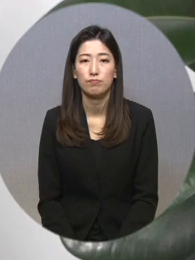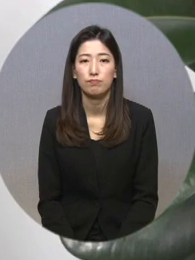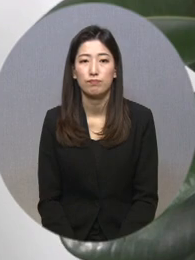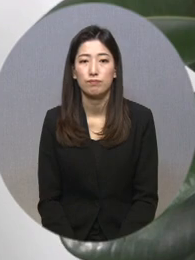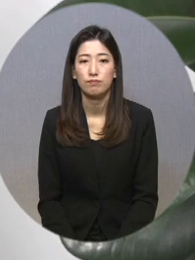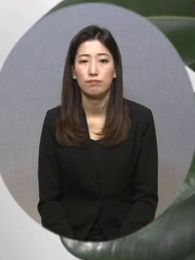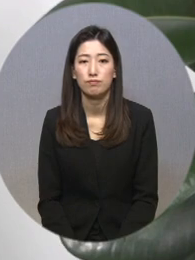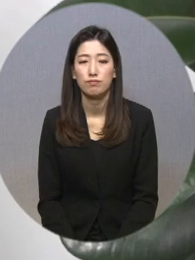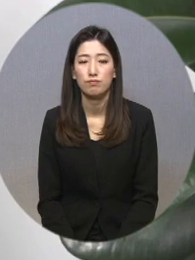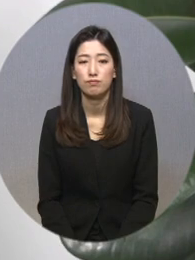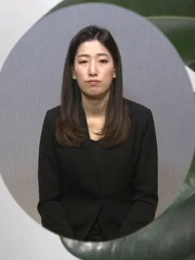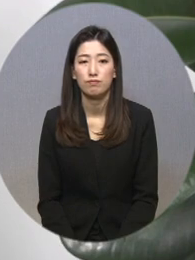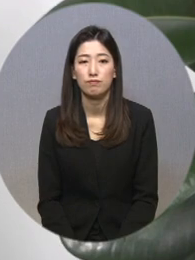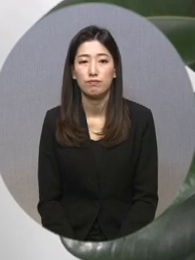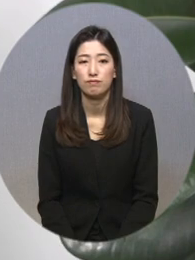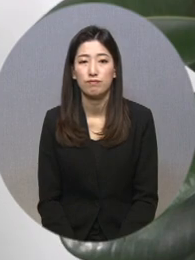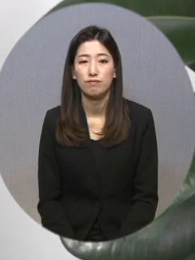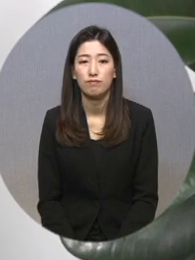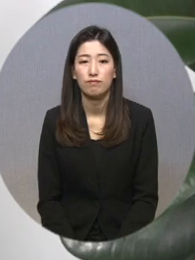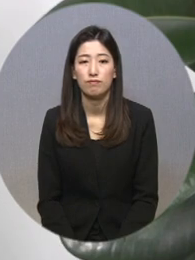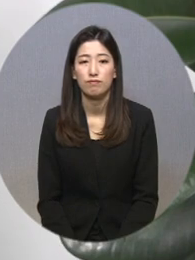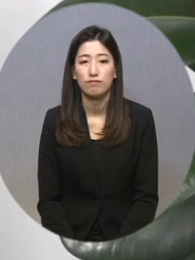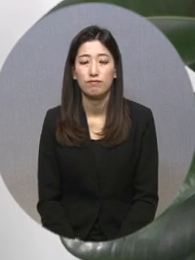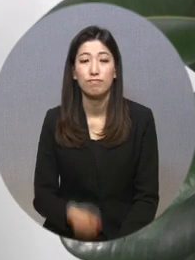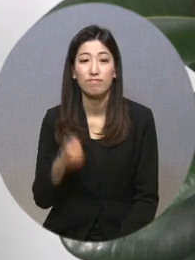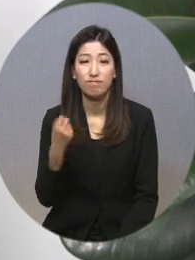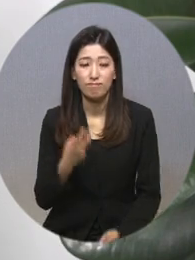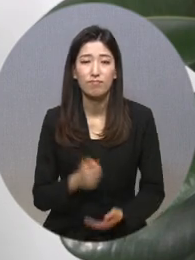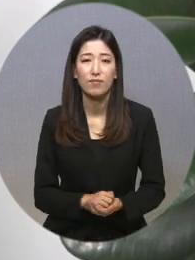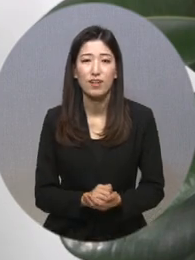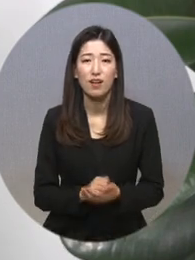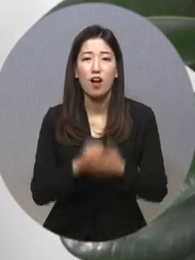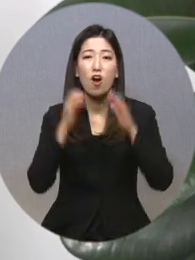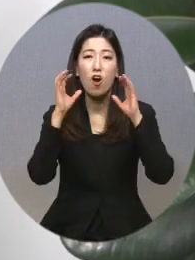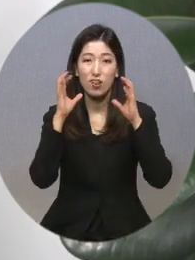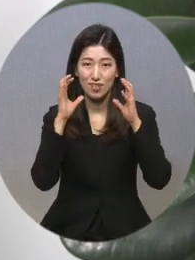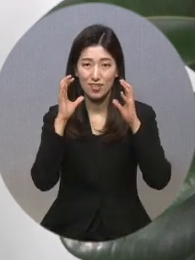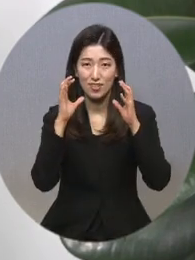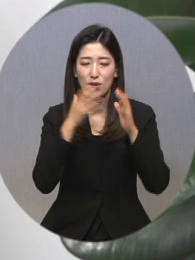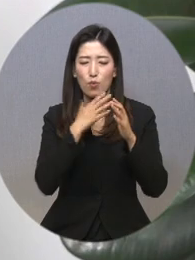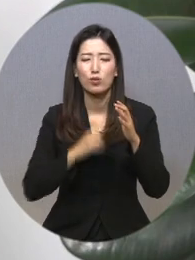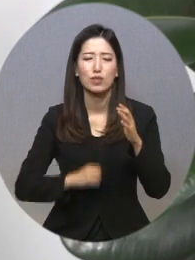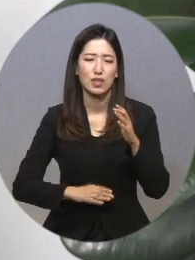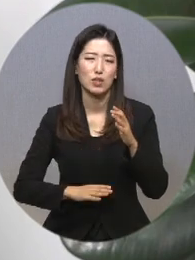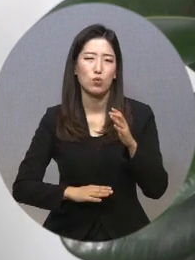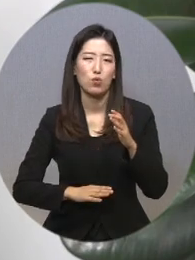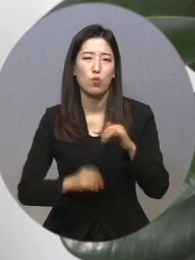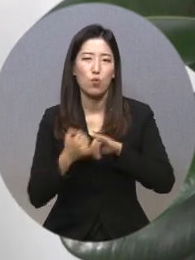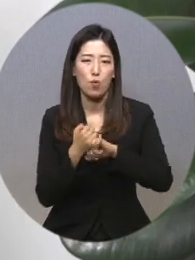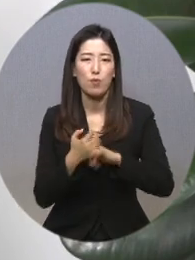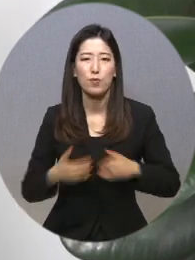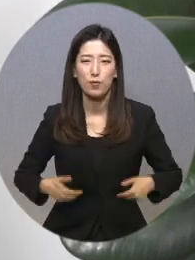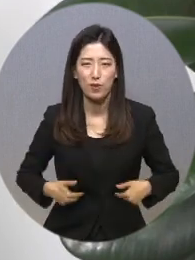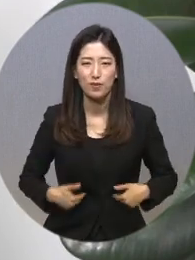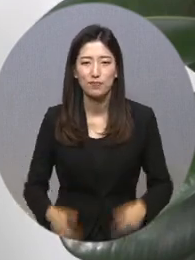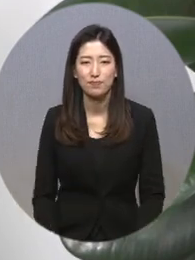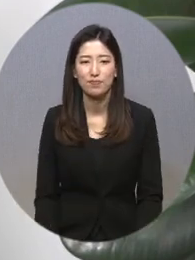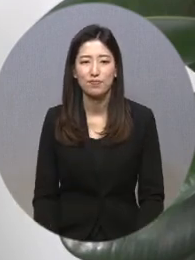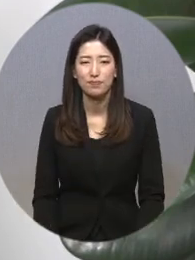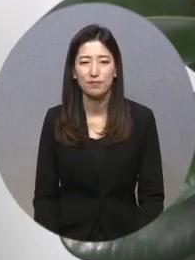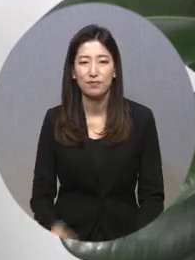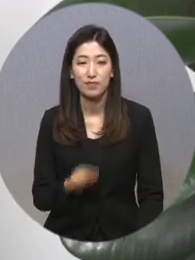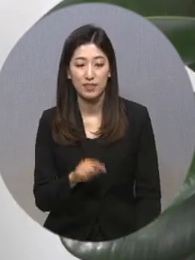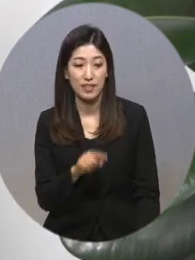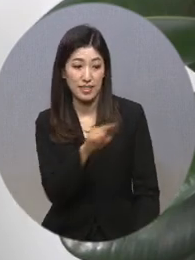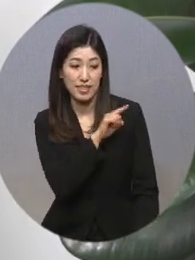맞습니다. 어린 아이들을 위한 복지 문제도 꼭 짚어보고 싶습니다. 어린 아이들을 위한 복지에 저는 가장